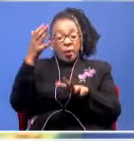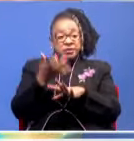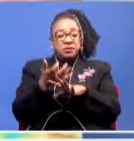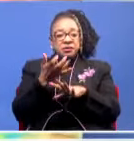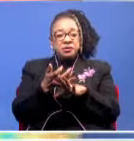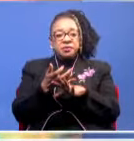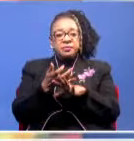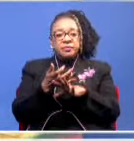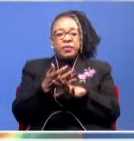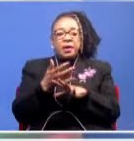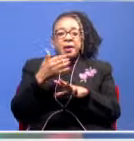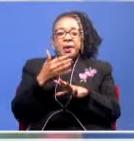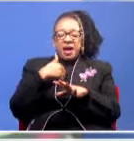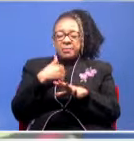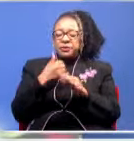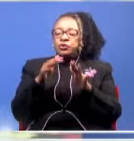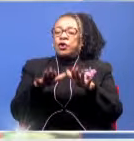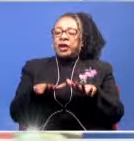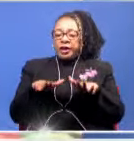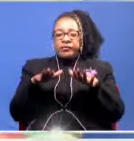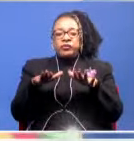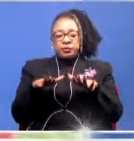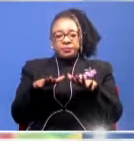boss. I have been so careful.